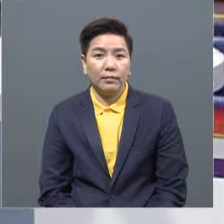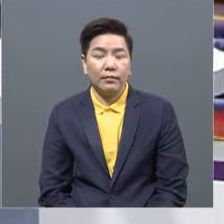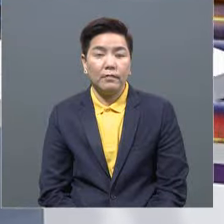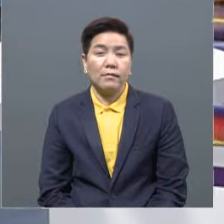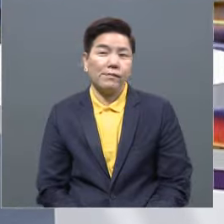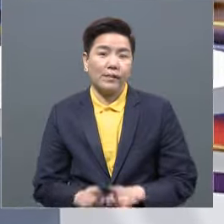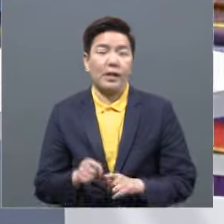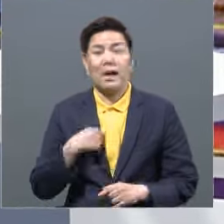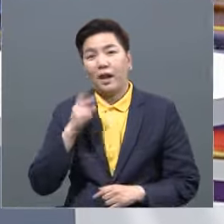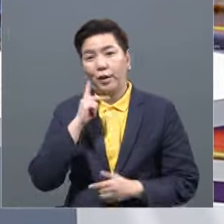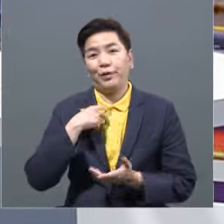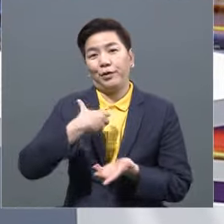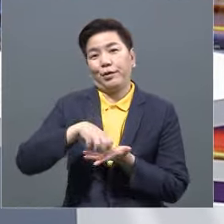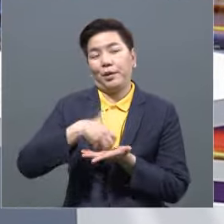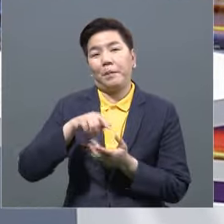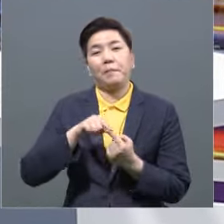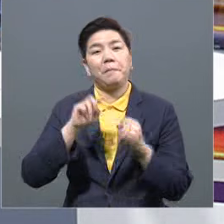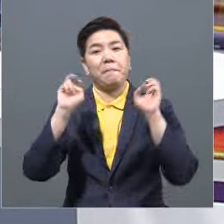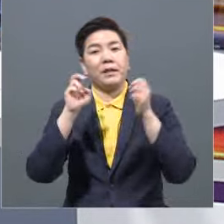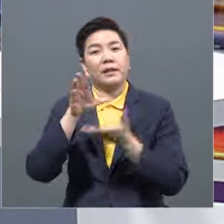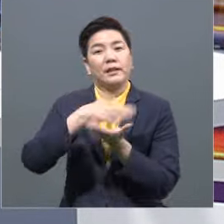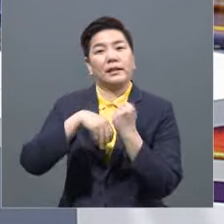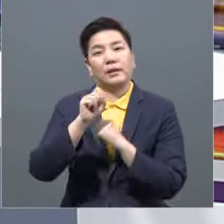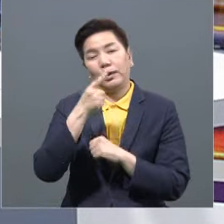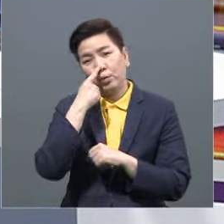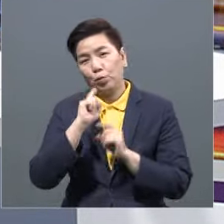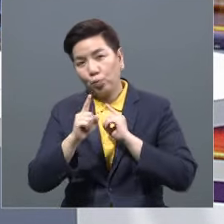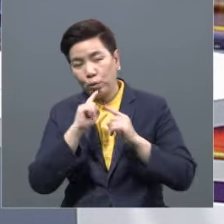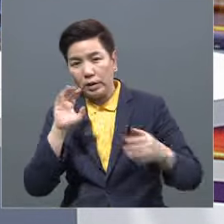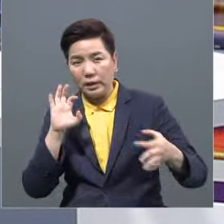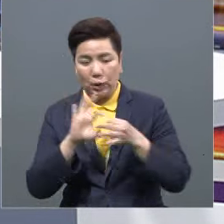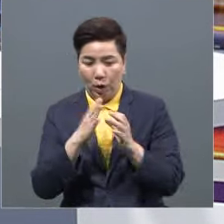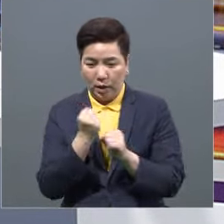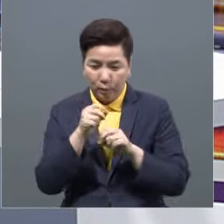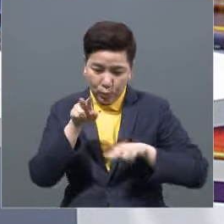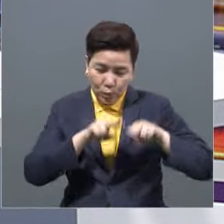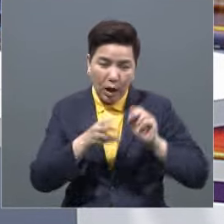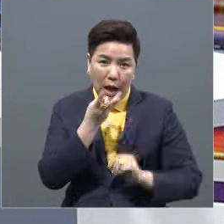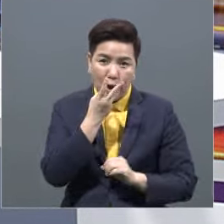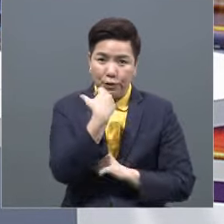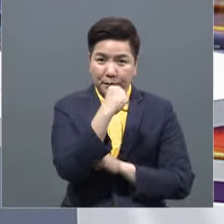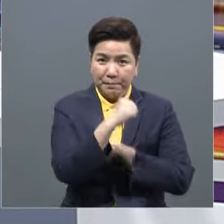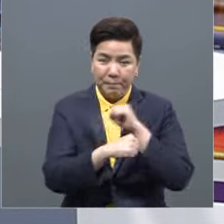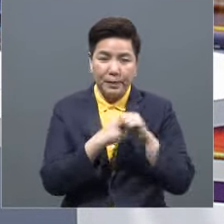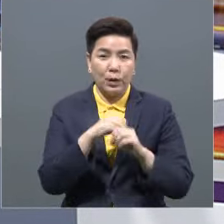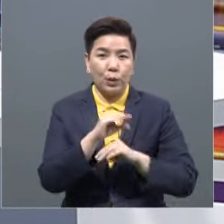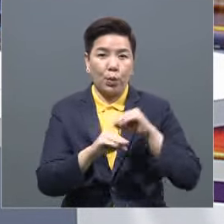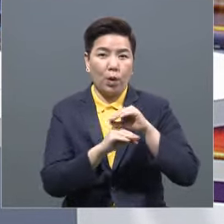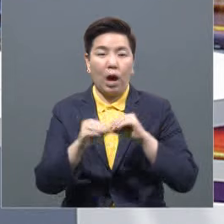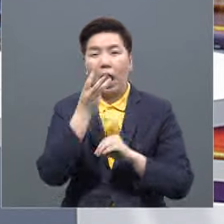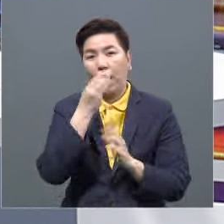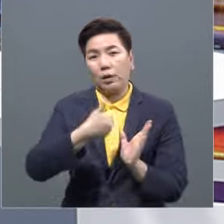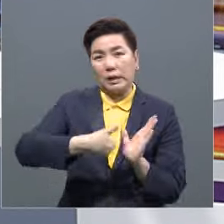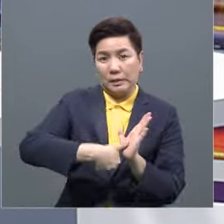ย่างที่ทิ้งท้ายไว้เมื่อสักครู่นี้นะคะประเด็นเศรษฐกิจคุณดีจตุรงค์จะมาชวนคุยเรื่องผลการตรวจสอบข้าว10ปีจากโครงการรับจำนำเพราะว่